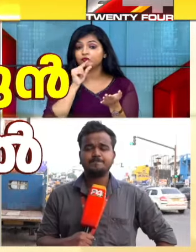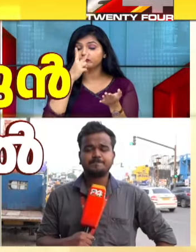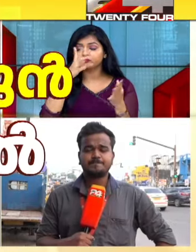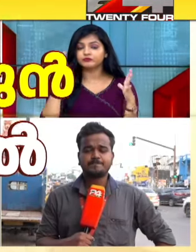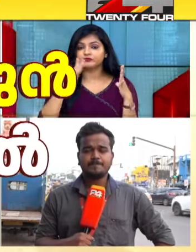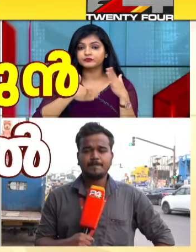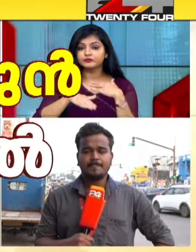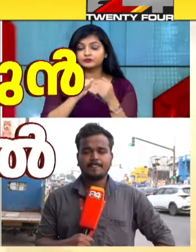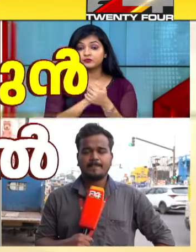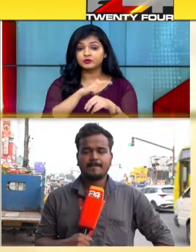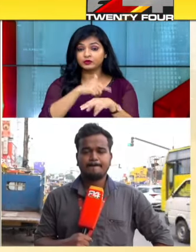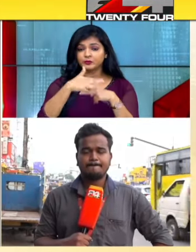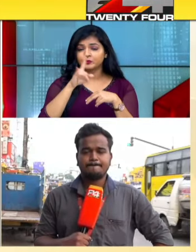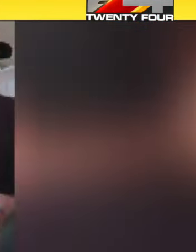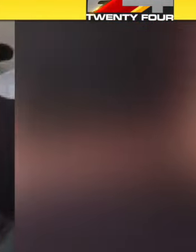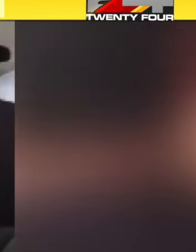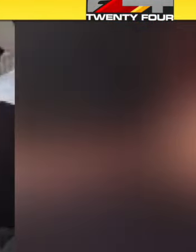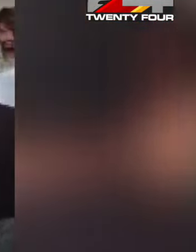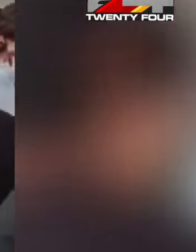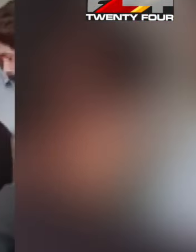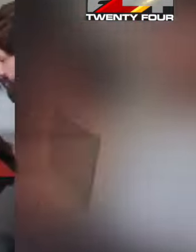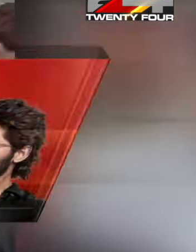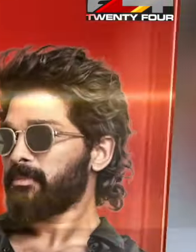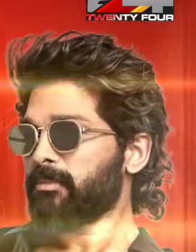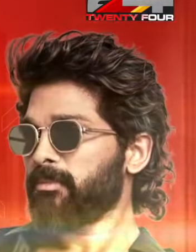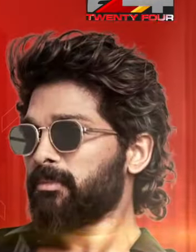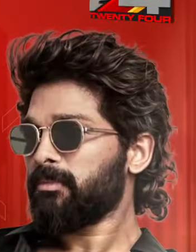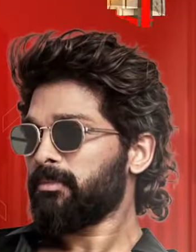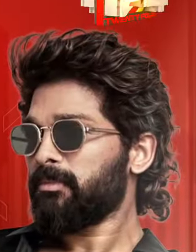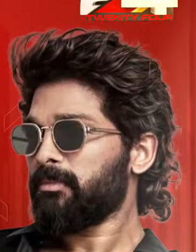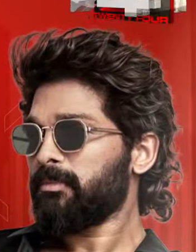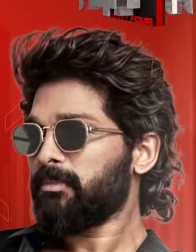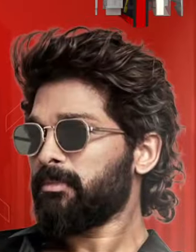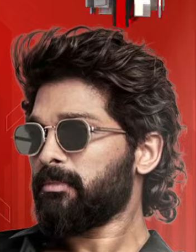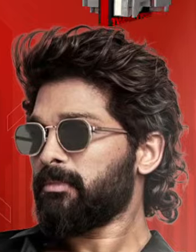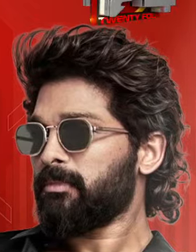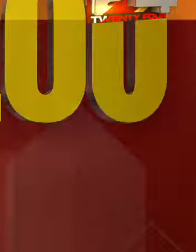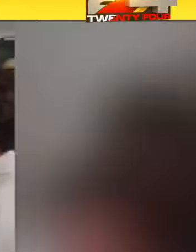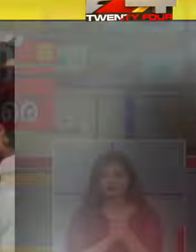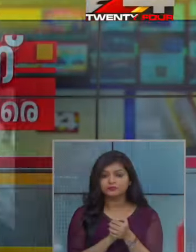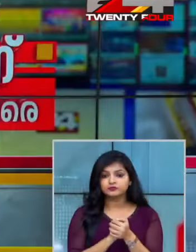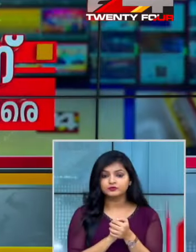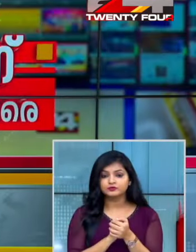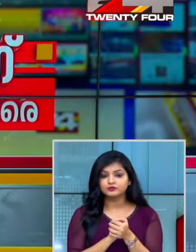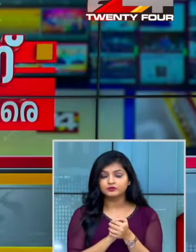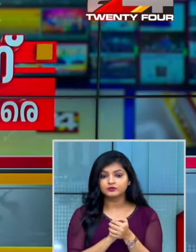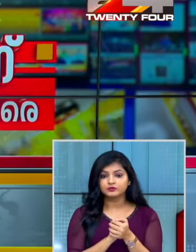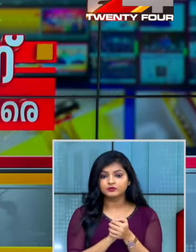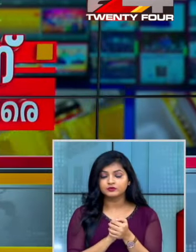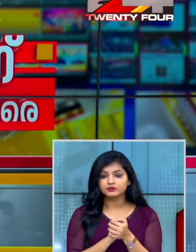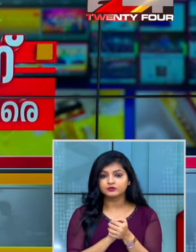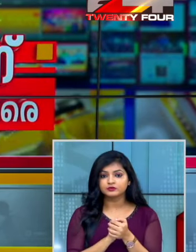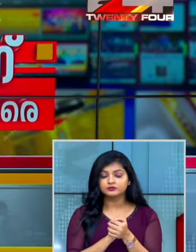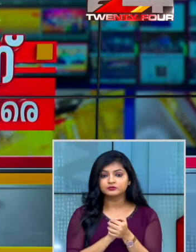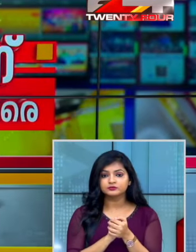അറിയണം. ശരി, അല്പസമയത്തിനകം ഒരു 15 മിനിറ്റിനകം അതിലൊരു തീരുമാനമുണ്ടാകും. ഹൈക്കോടതിയിൽ ഇപ്പോഴും ഈ ഹർജിയിലുള്ള വാദം നടക്കുകയാണ്. മുഹമ്മദ്